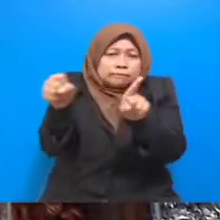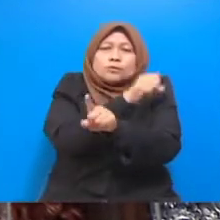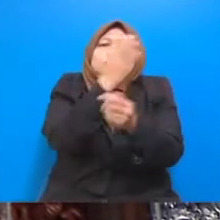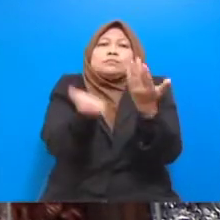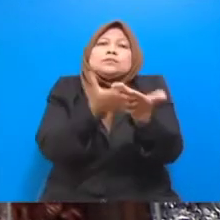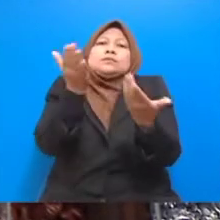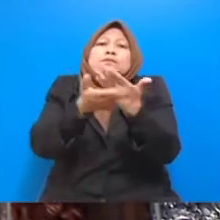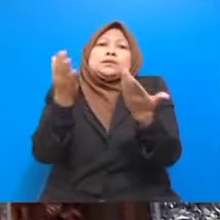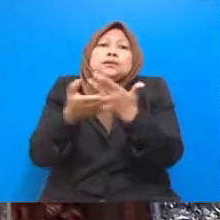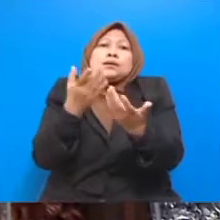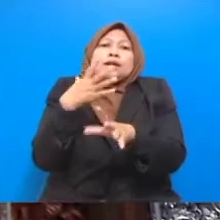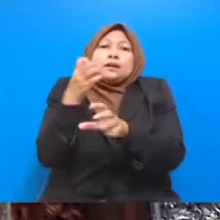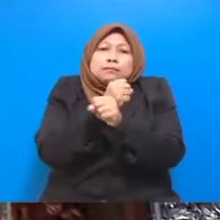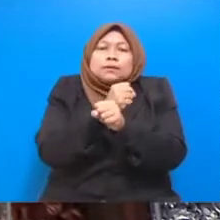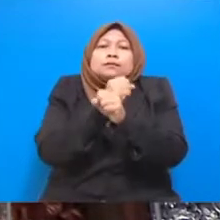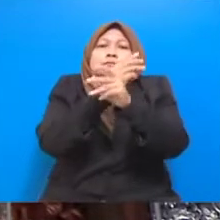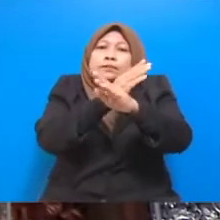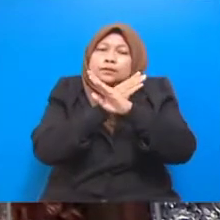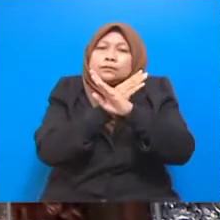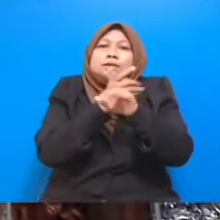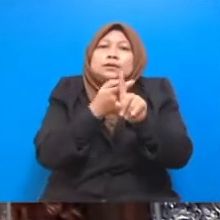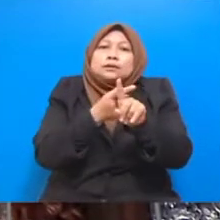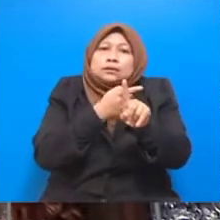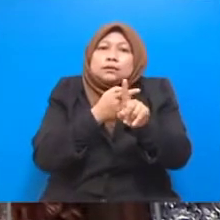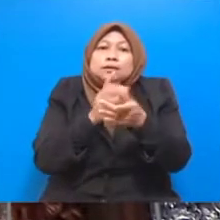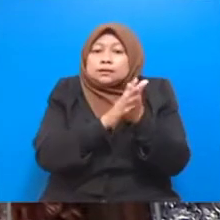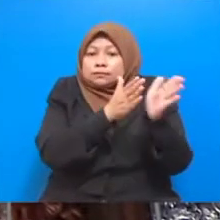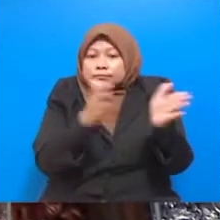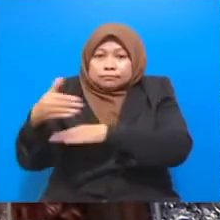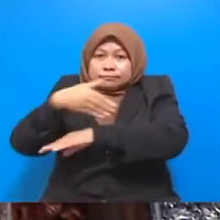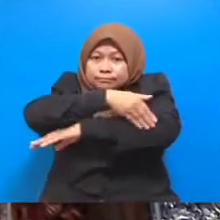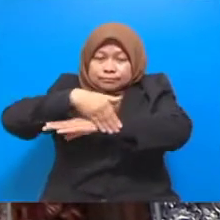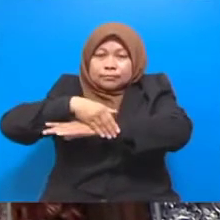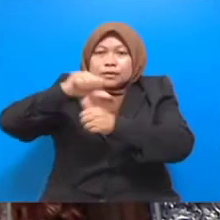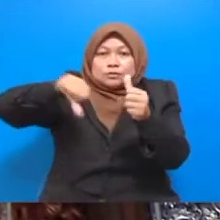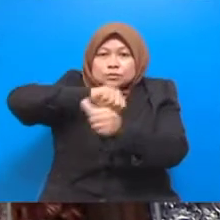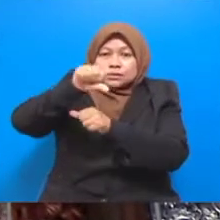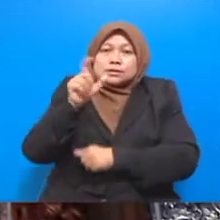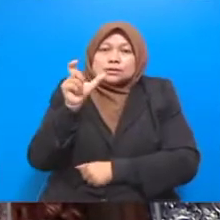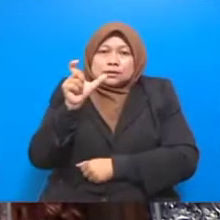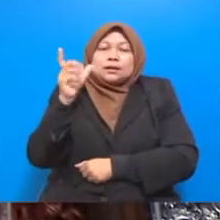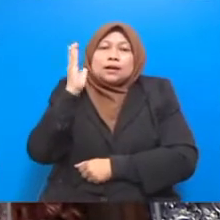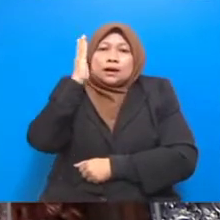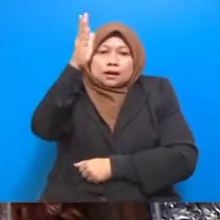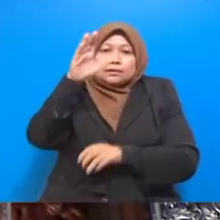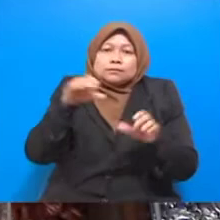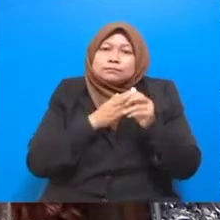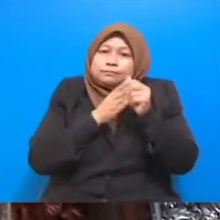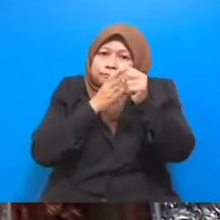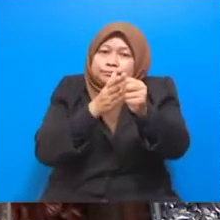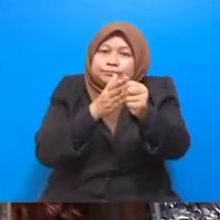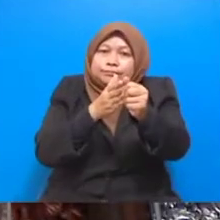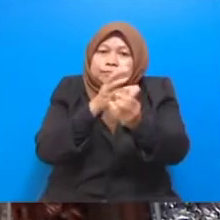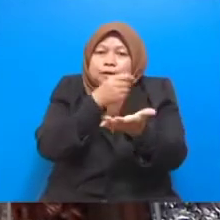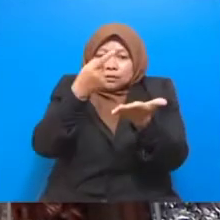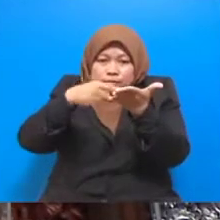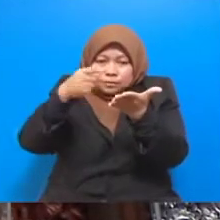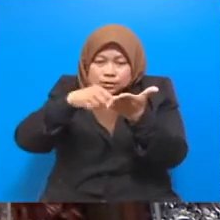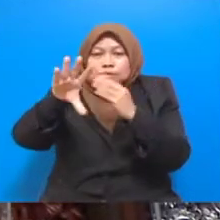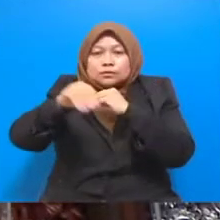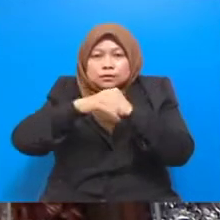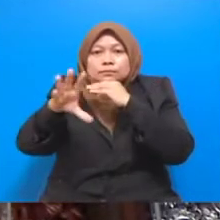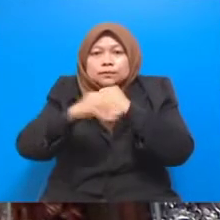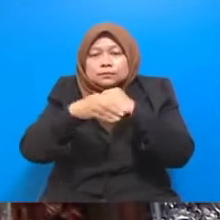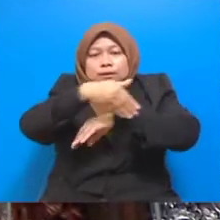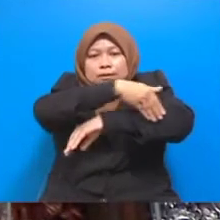memudahkan mereka untuk mendapat ss perlindungan oleh itu pelan tindakan sosial islam juga akan dijadikan rujukan dalam menambah